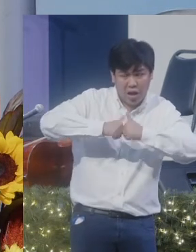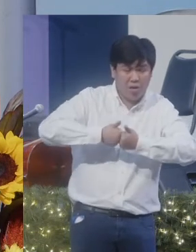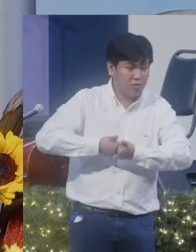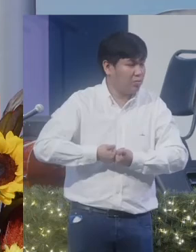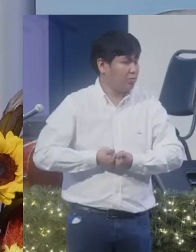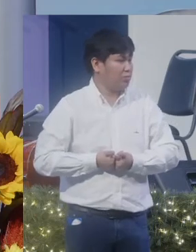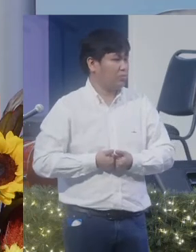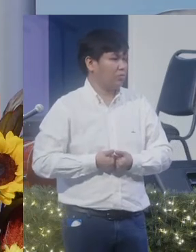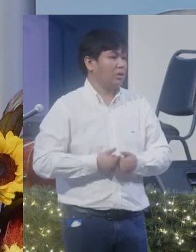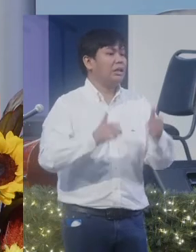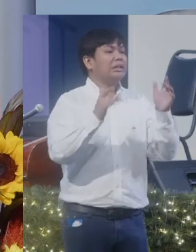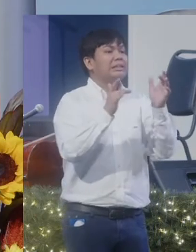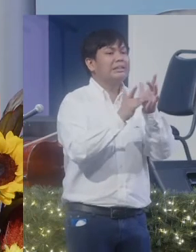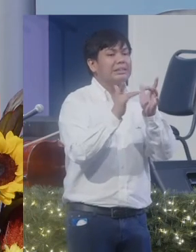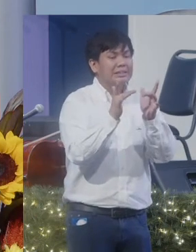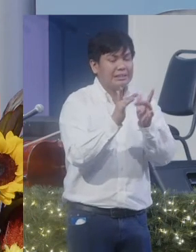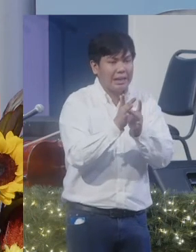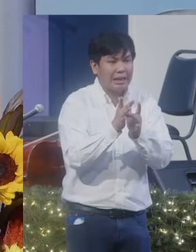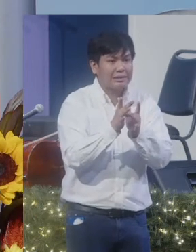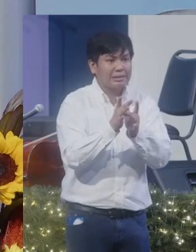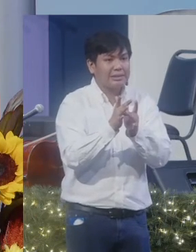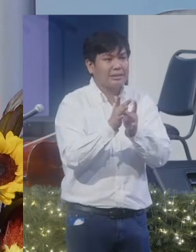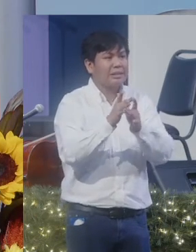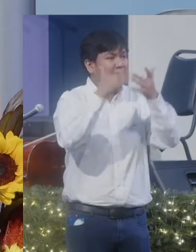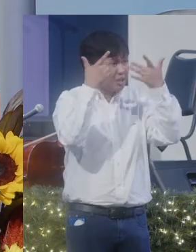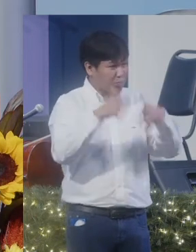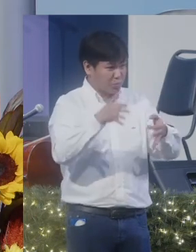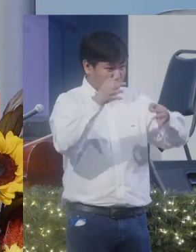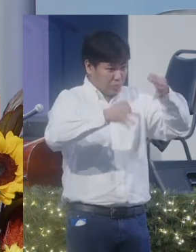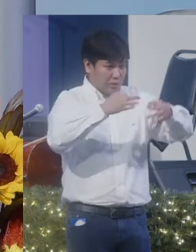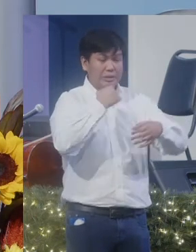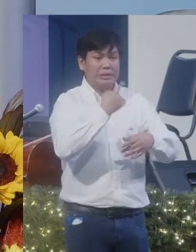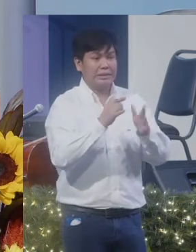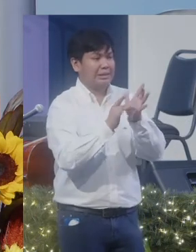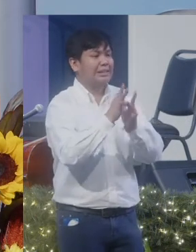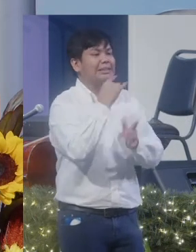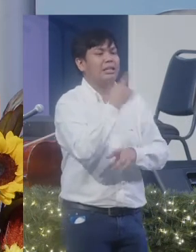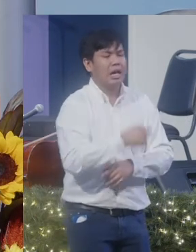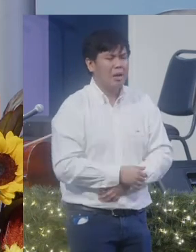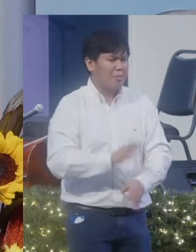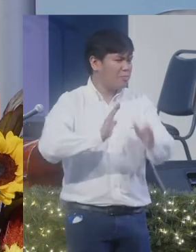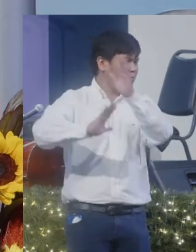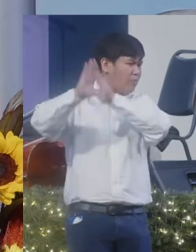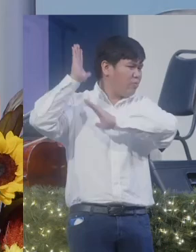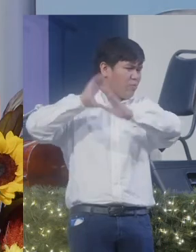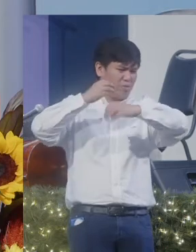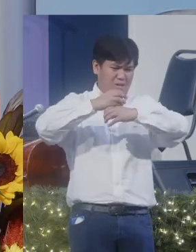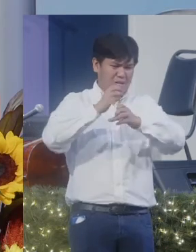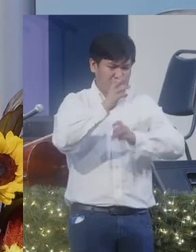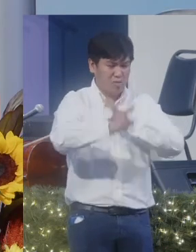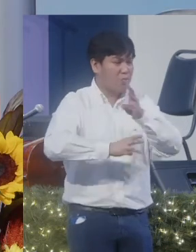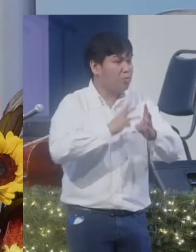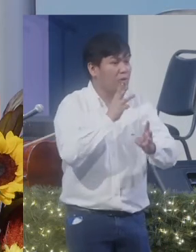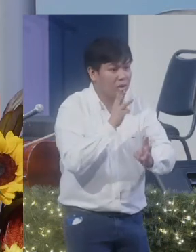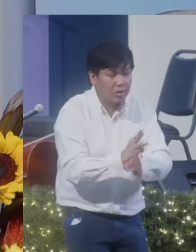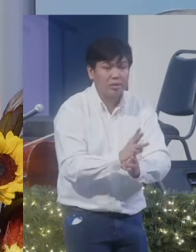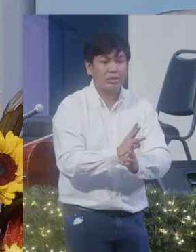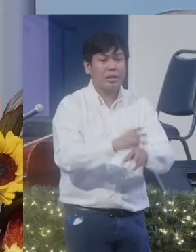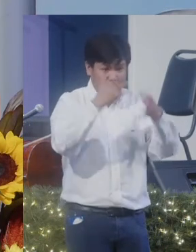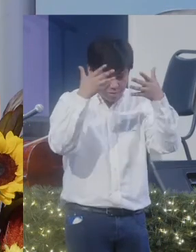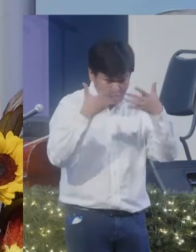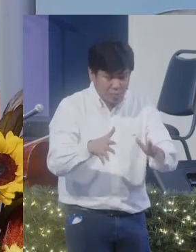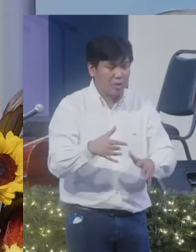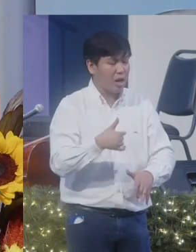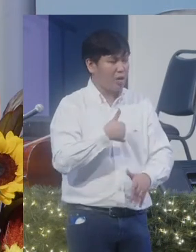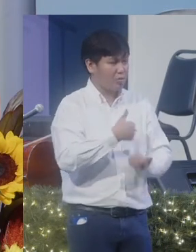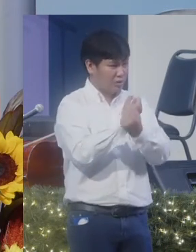niligtas ko, mula pa before the foundation of the world, niligtas ko na kayo. Datapwat, merong marami